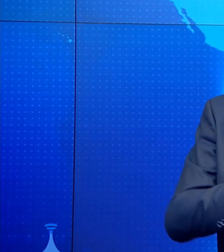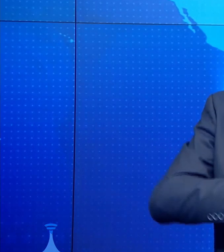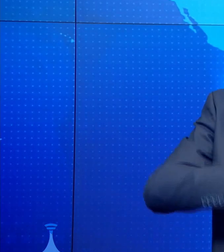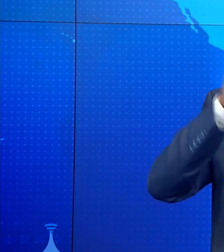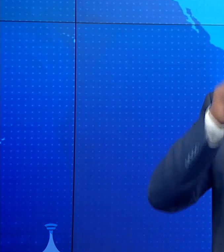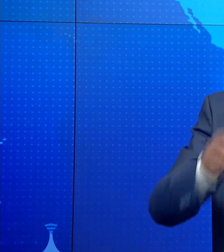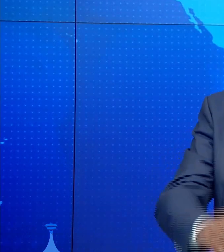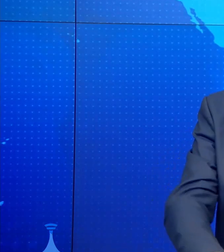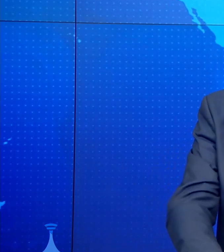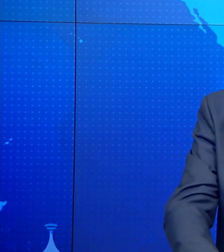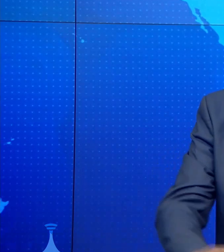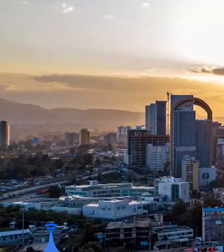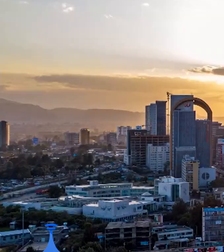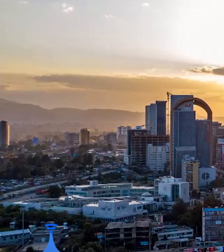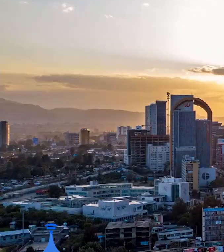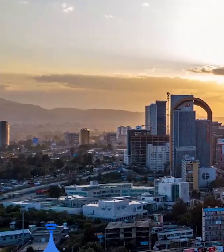መሆኑን አንስተዋል።